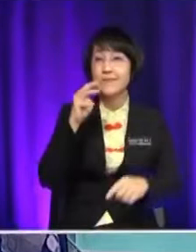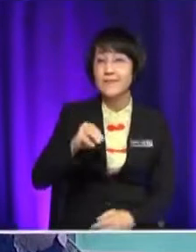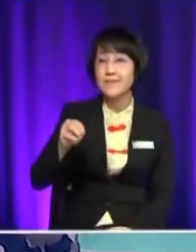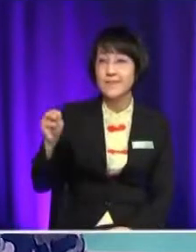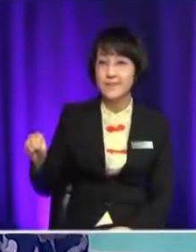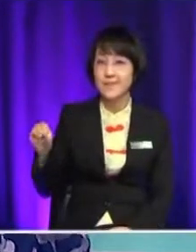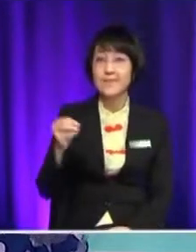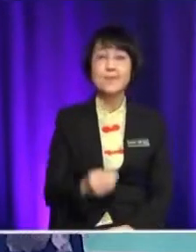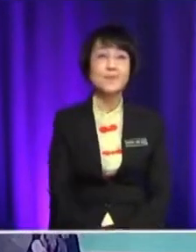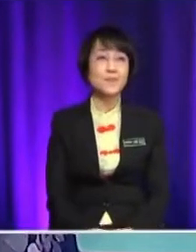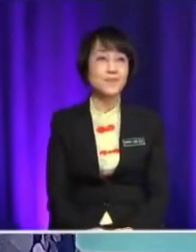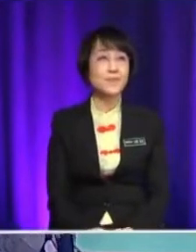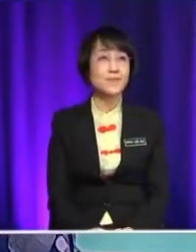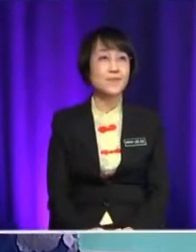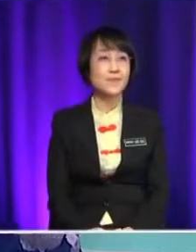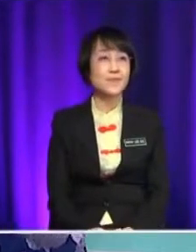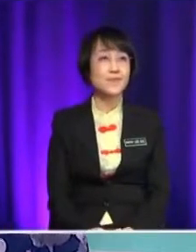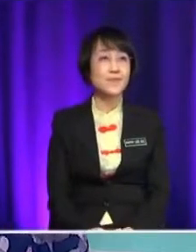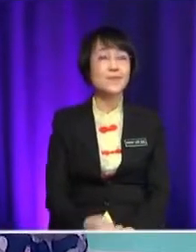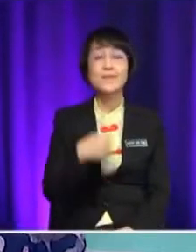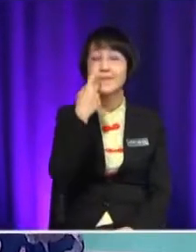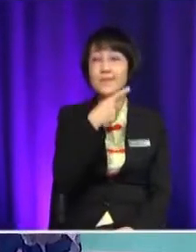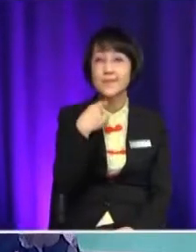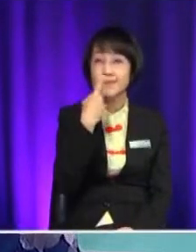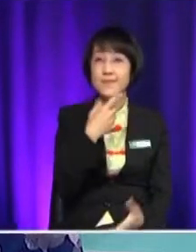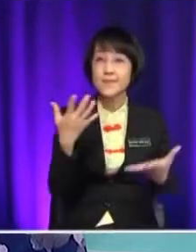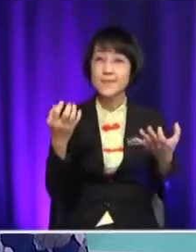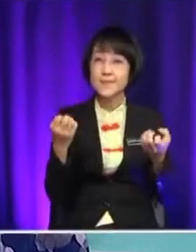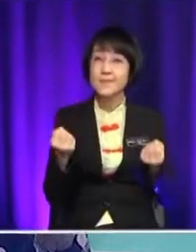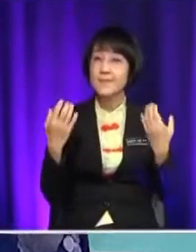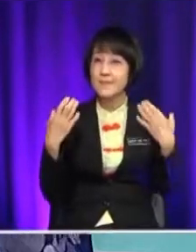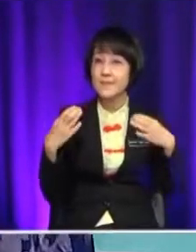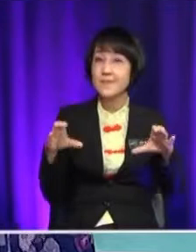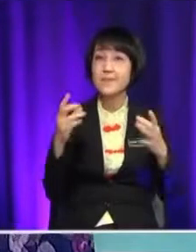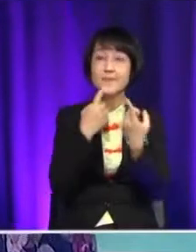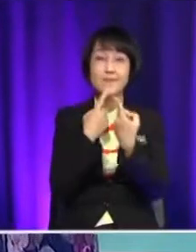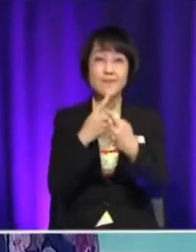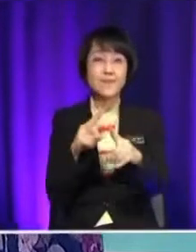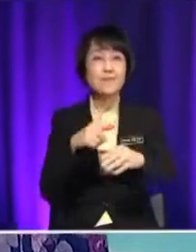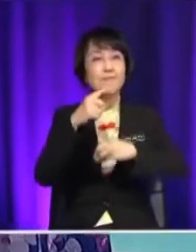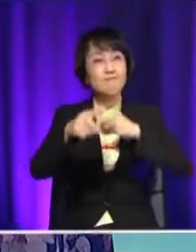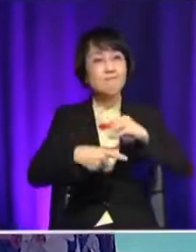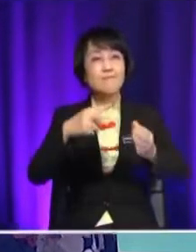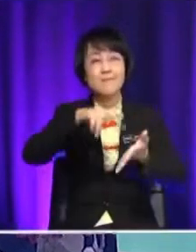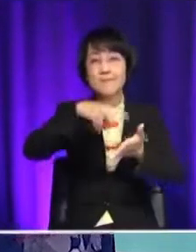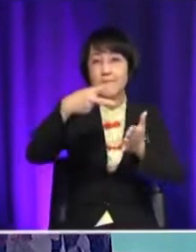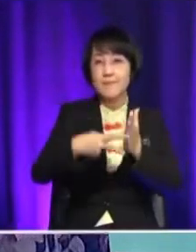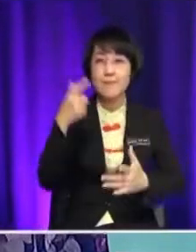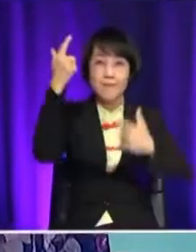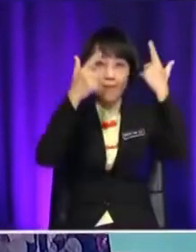semasa masing-masing. Baik, anak murid saya, siapa agaknya yang nak cuba jawab tentang maksud pelancong